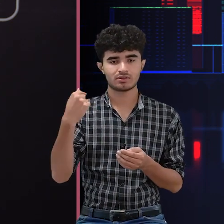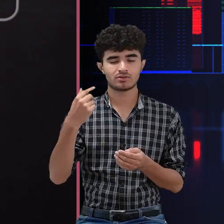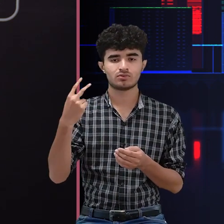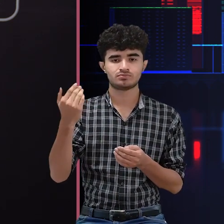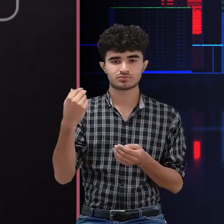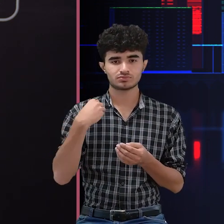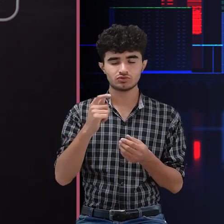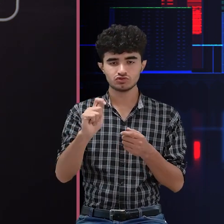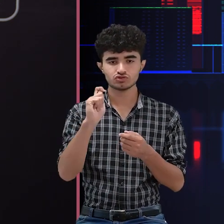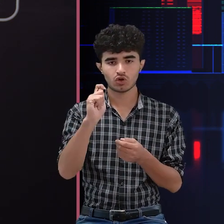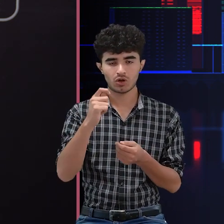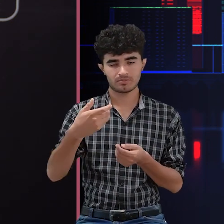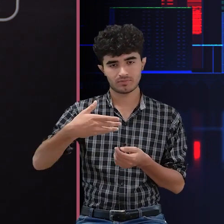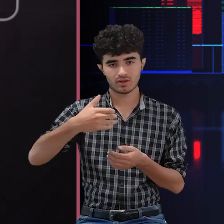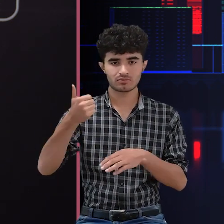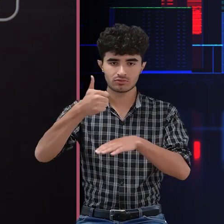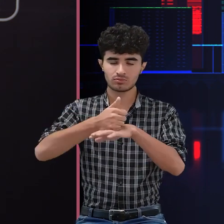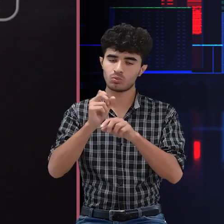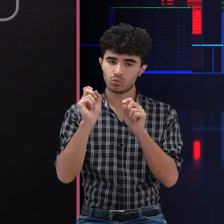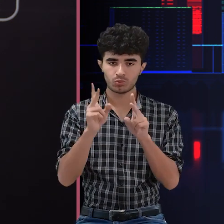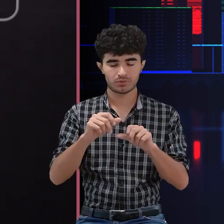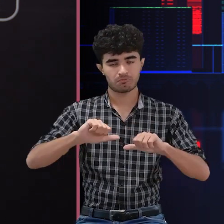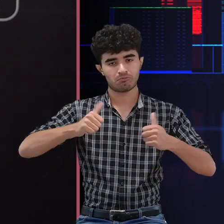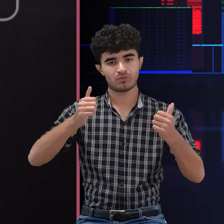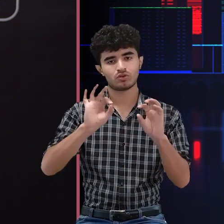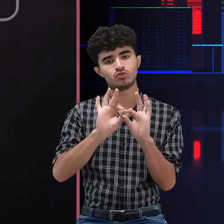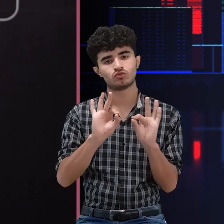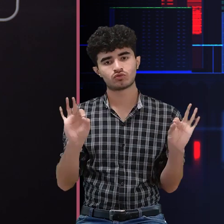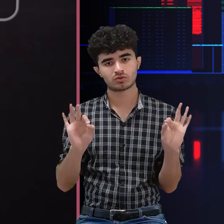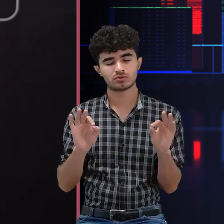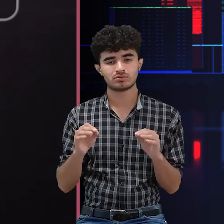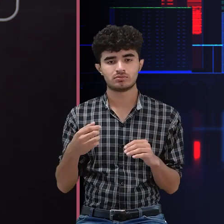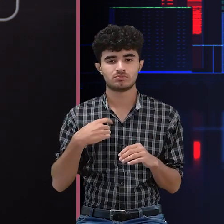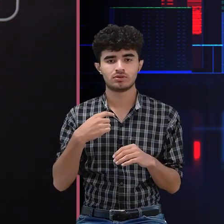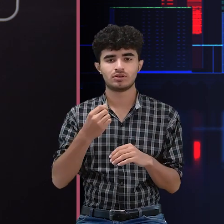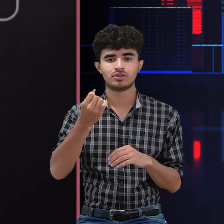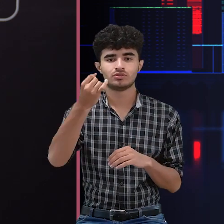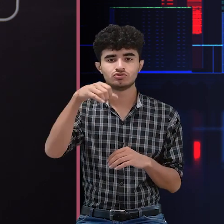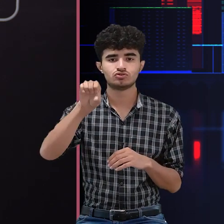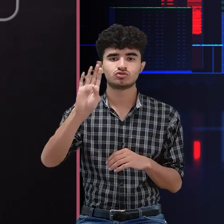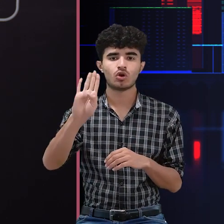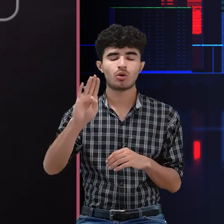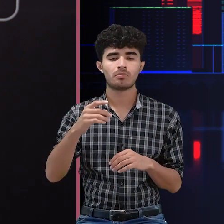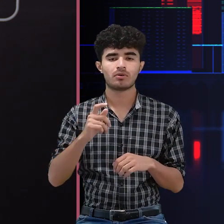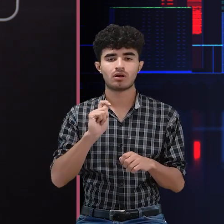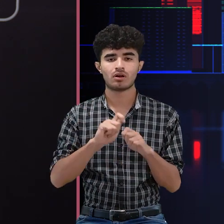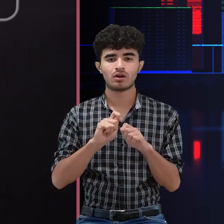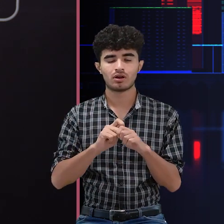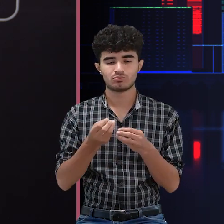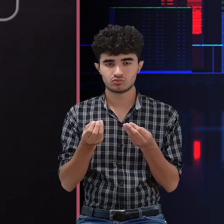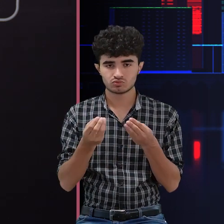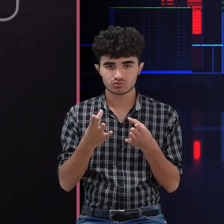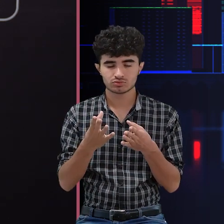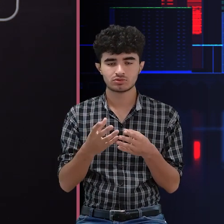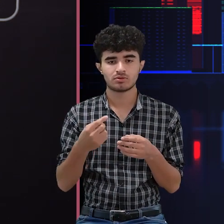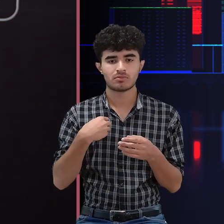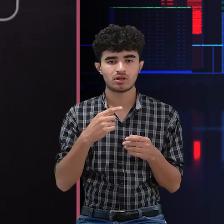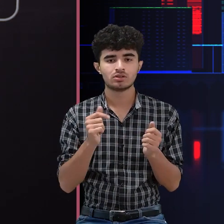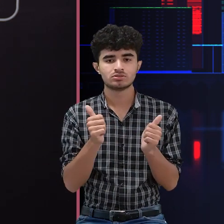ने मुझे ऑफ़र किया कि मैं आके वहाँ पे काम करना शुरू करूँ। तो मैंने एक नया